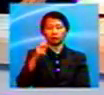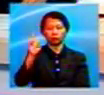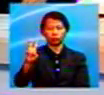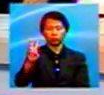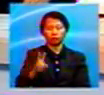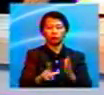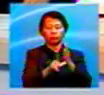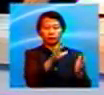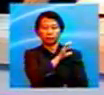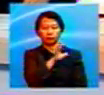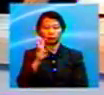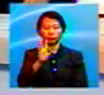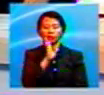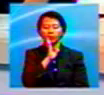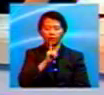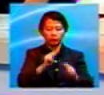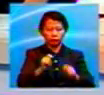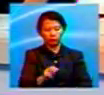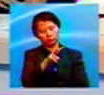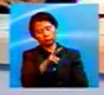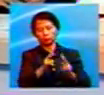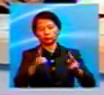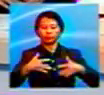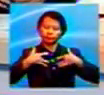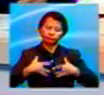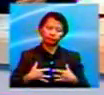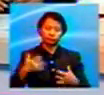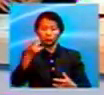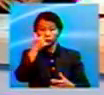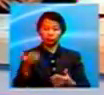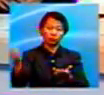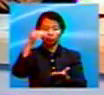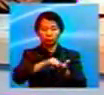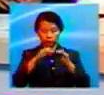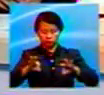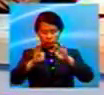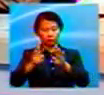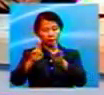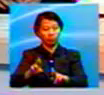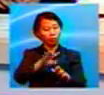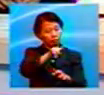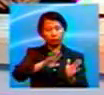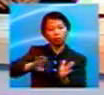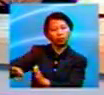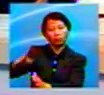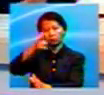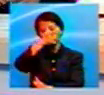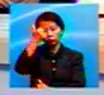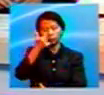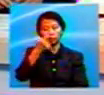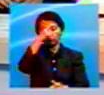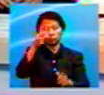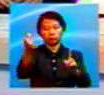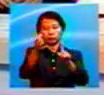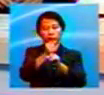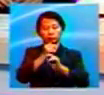Dato' Abdul Syukur Idros berkata tindakan itu dilihat sangat mengecewakan kerana sekali lagi kepentingan rakyat diketepikan hanya kerana untuk